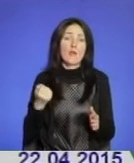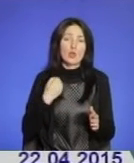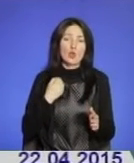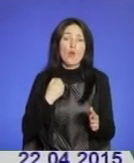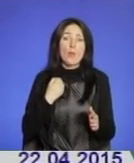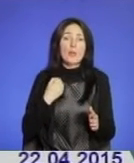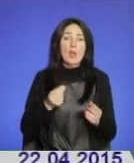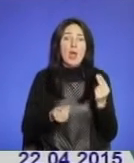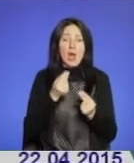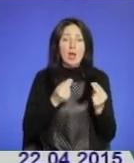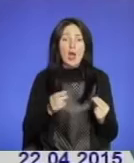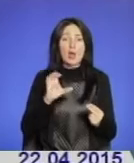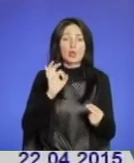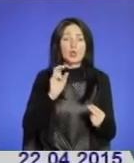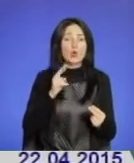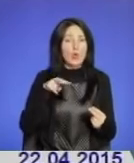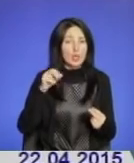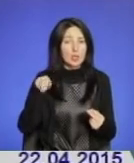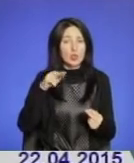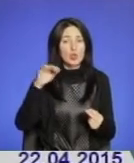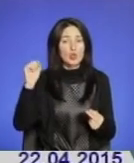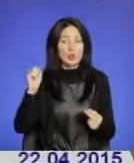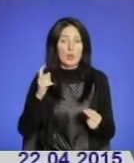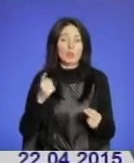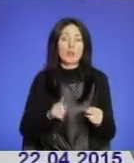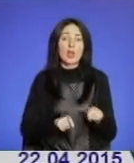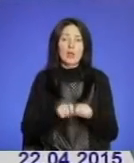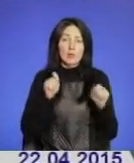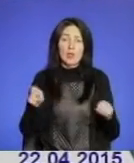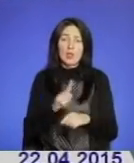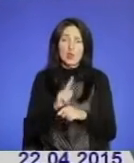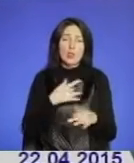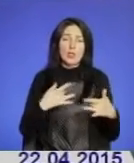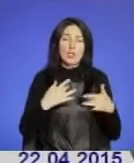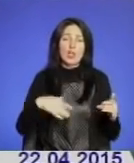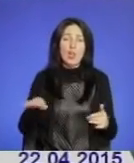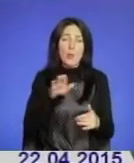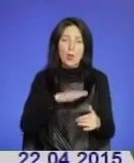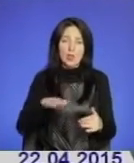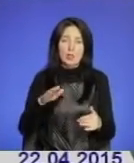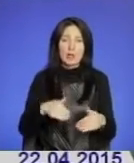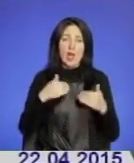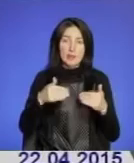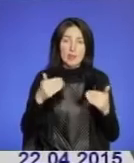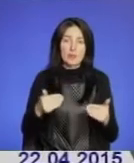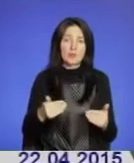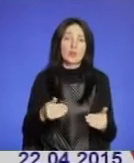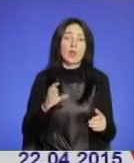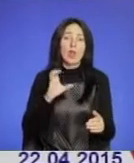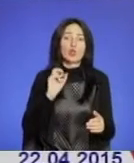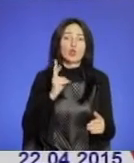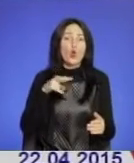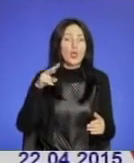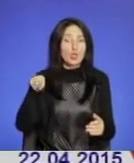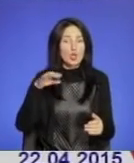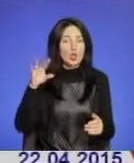Її міський етап відкрили у Тернополі на театральному майдані. «Сокіл Джура» в кількості 33 команд з